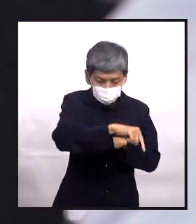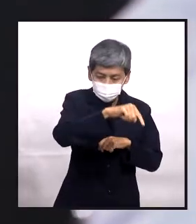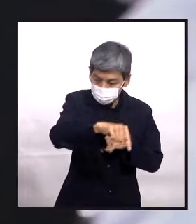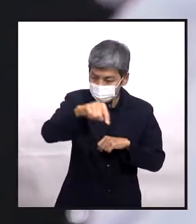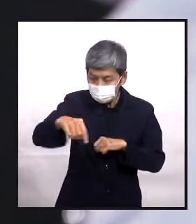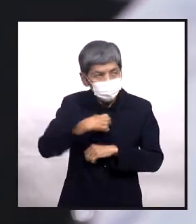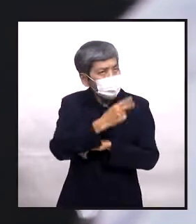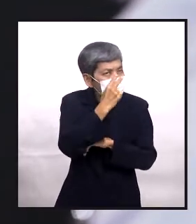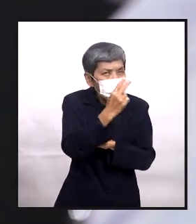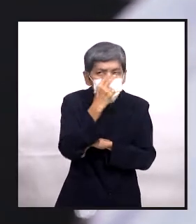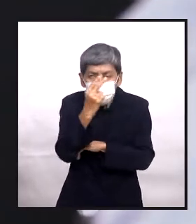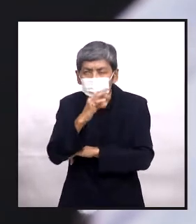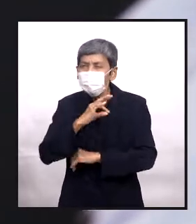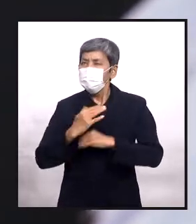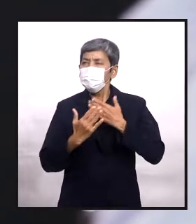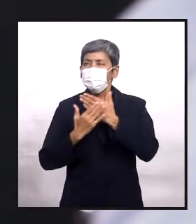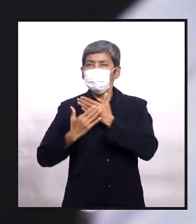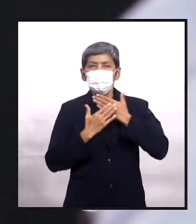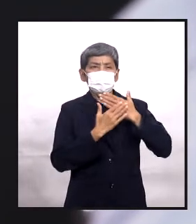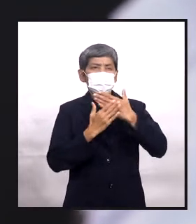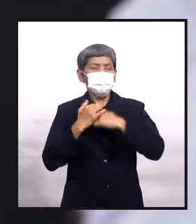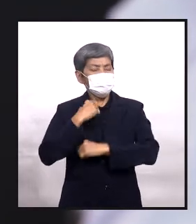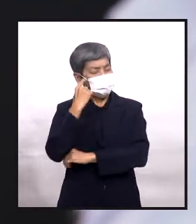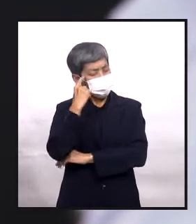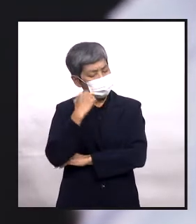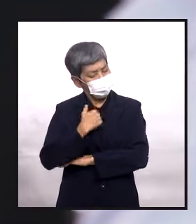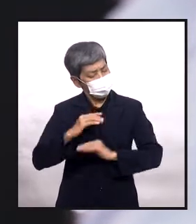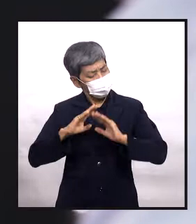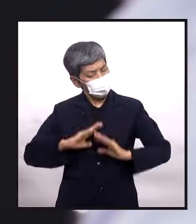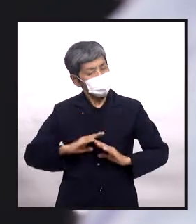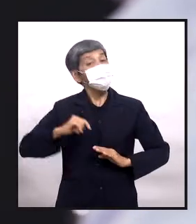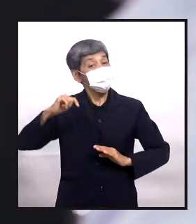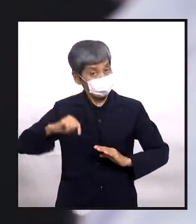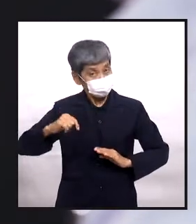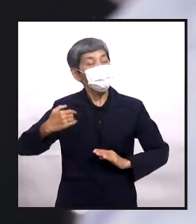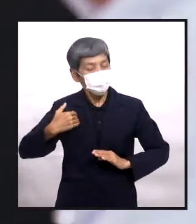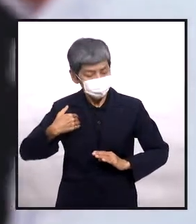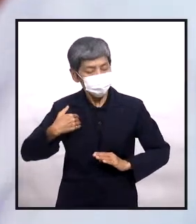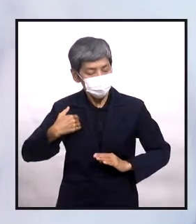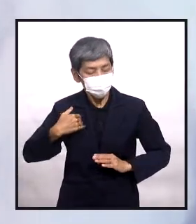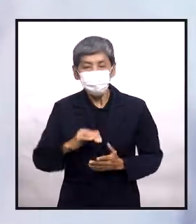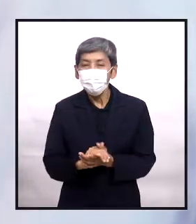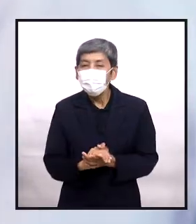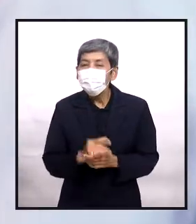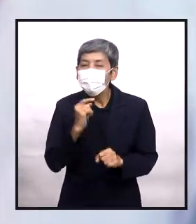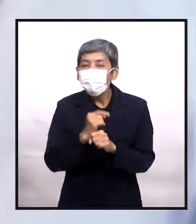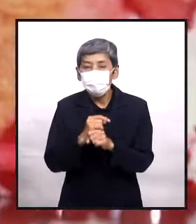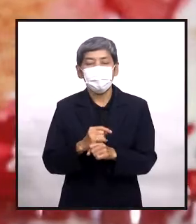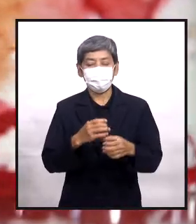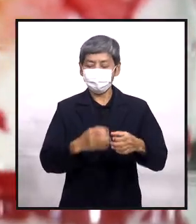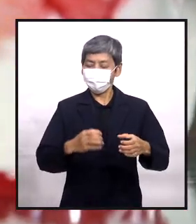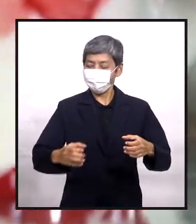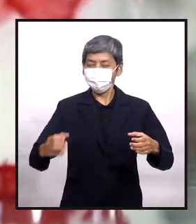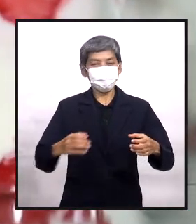ญลักษณ์ต่างๆที่ทำให้เราแบบเหมือนสะกิดใจเหมือนกระตุ้นใจให้เราหันกลับมามองแต่ในคาเฟ่นี้ก็มีอีกหนึ่งสิ่งนั่นก็คือเครื่องดื่ม